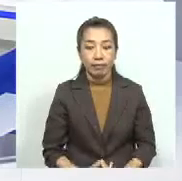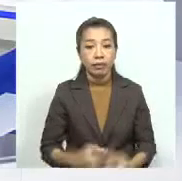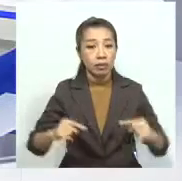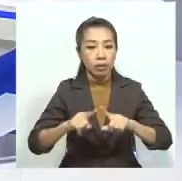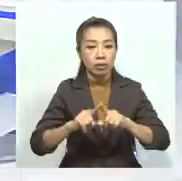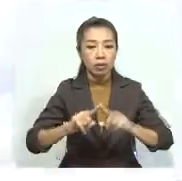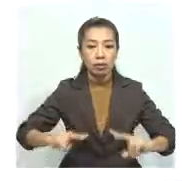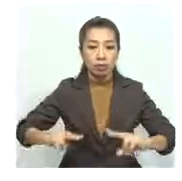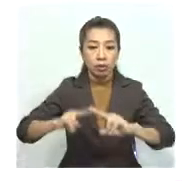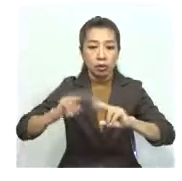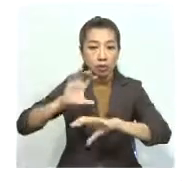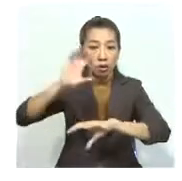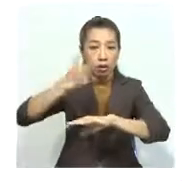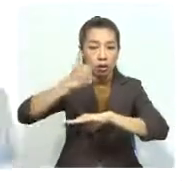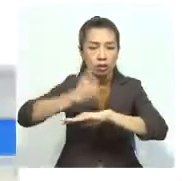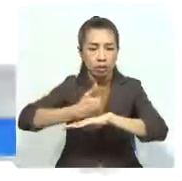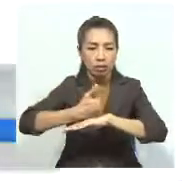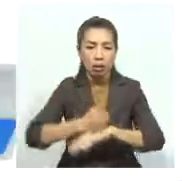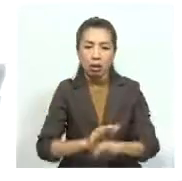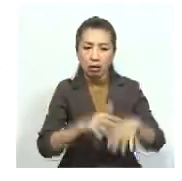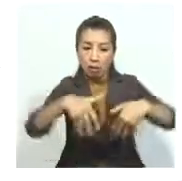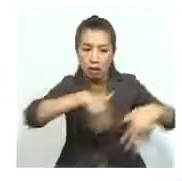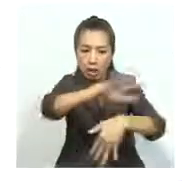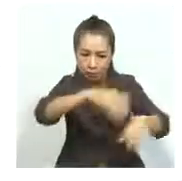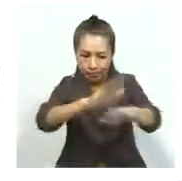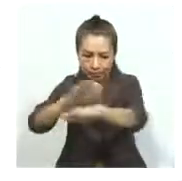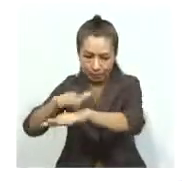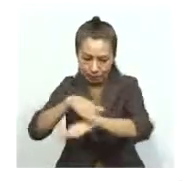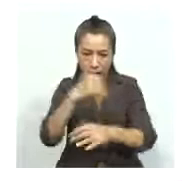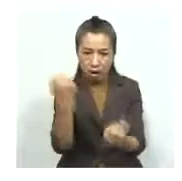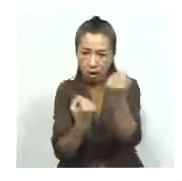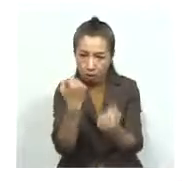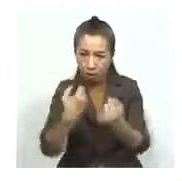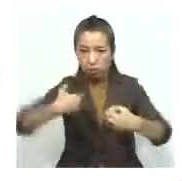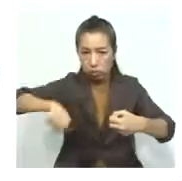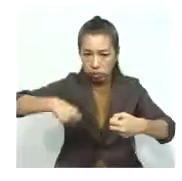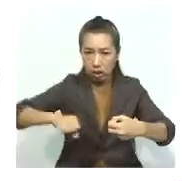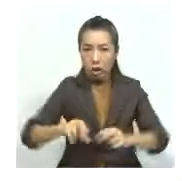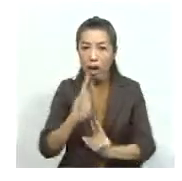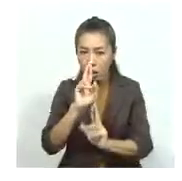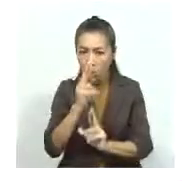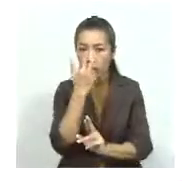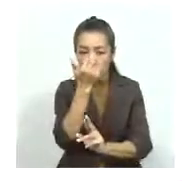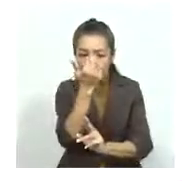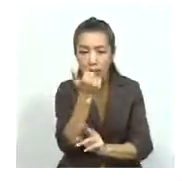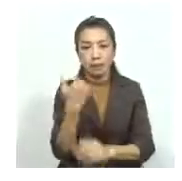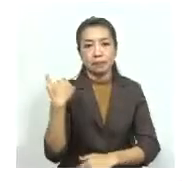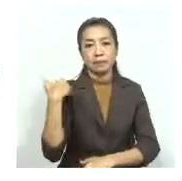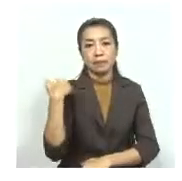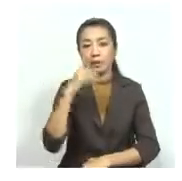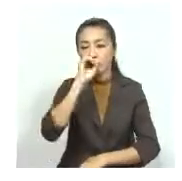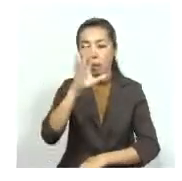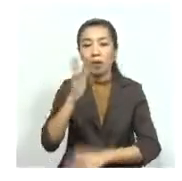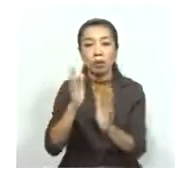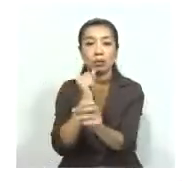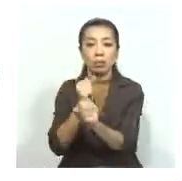านรัฐมนตรีว่าการกระทรวงมหาดไทยนะคะก็ฝากเตือนประชาชนให้ใช้รถใช้ถนนอย่างระมัดระวังค่ะและได้มีการกำชับเ